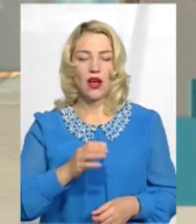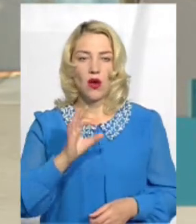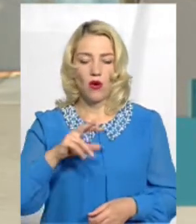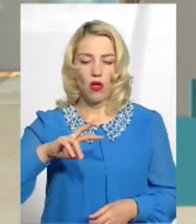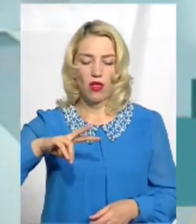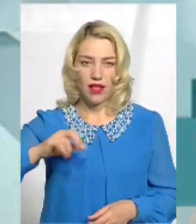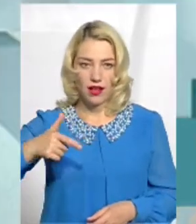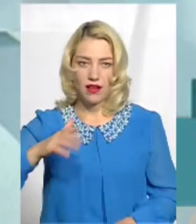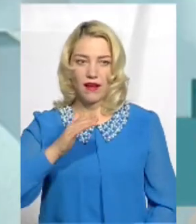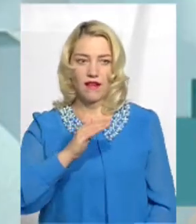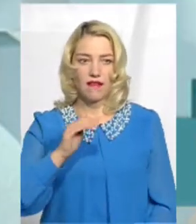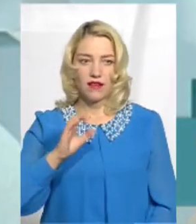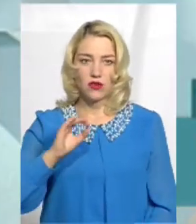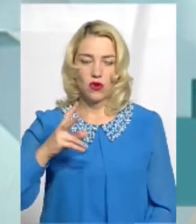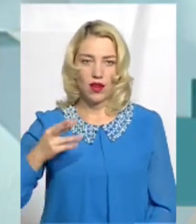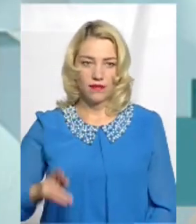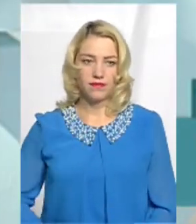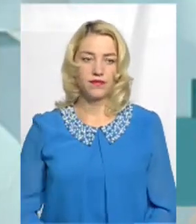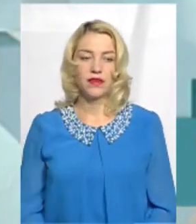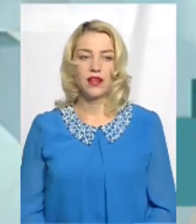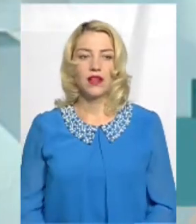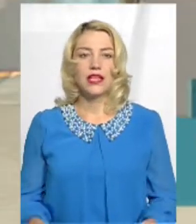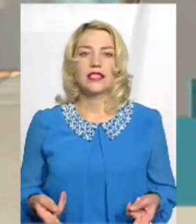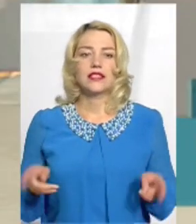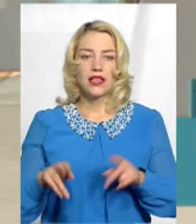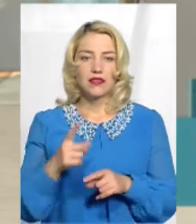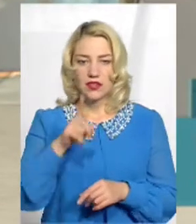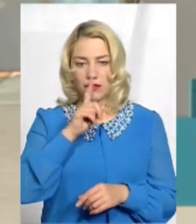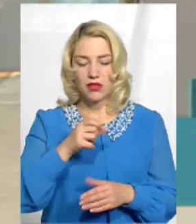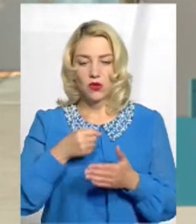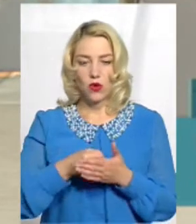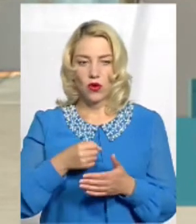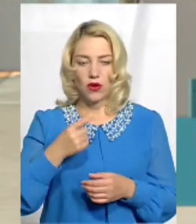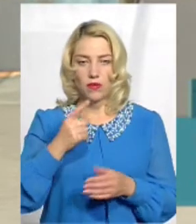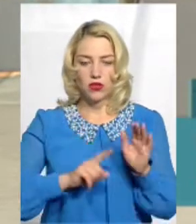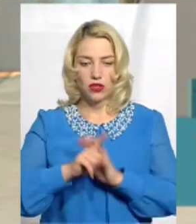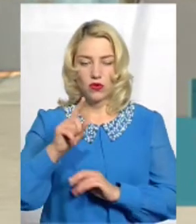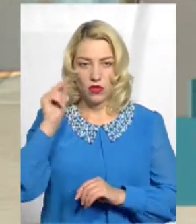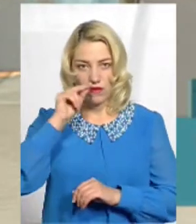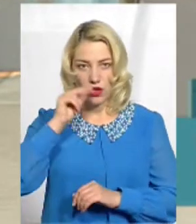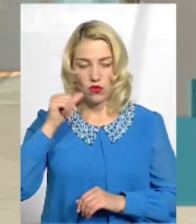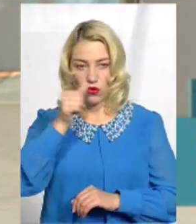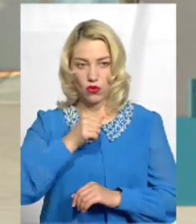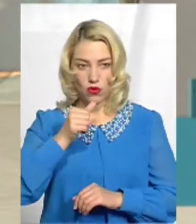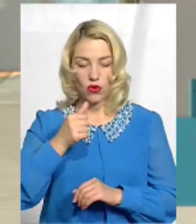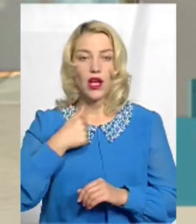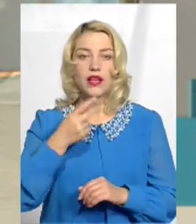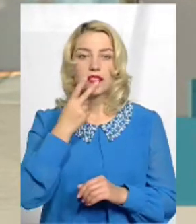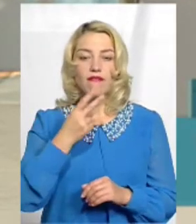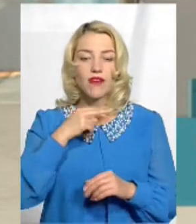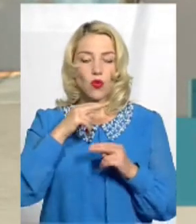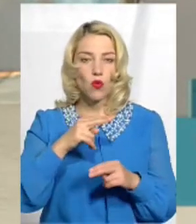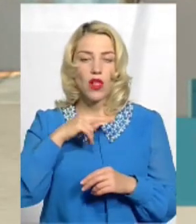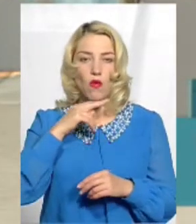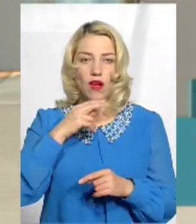Вітаю вас. Доброго дня. Пане Олеже, залишився місяць до початку навчального року. Я звернула увагу на